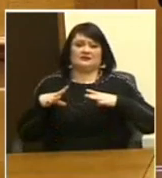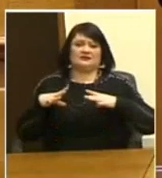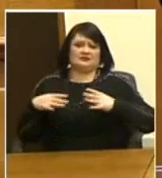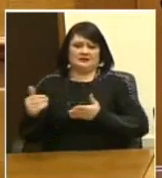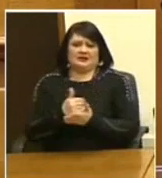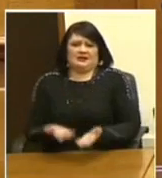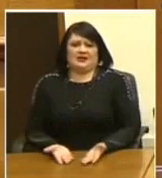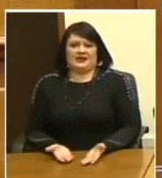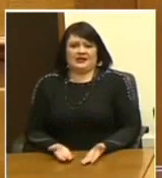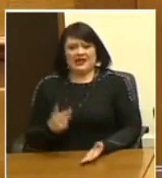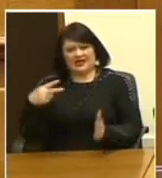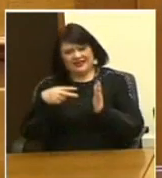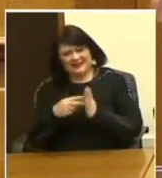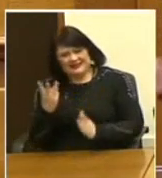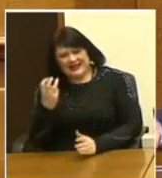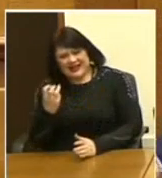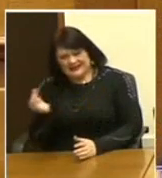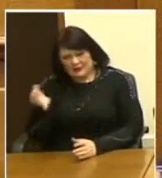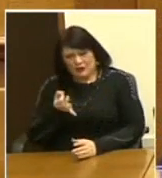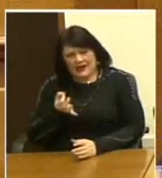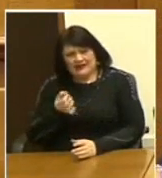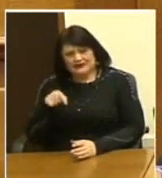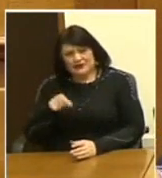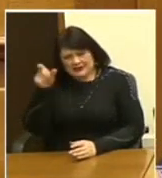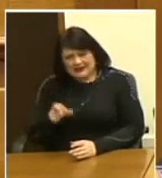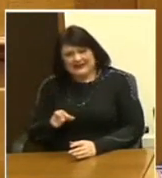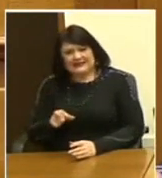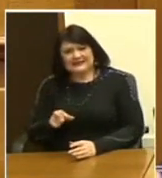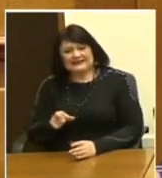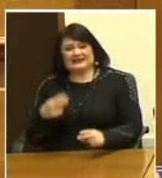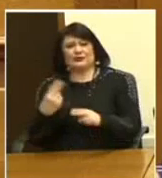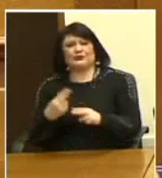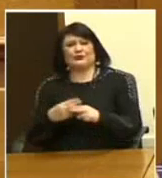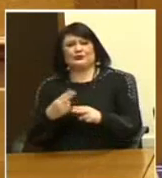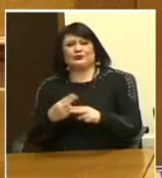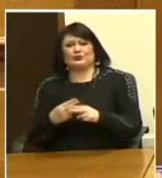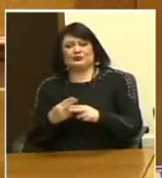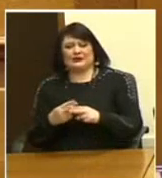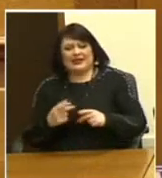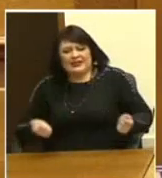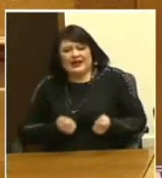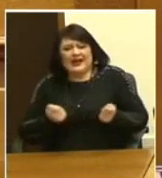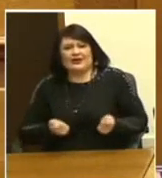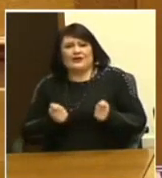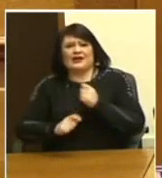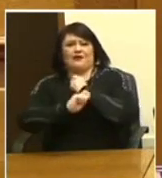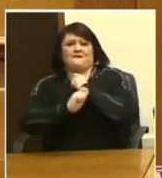ολοκληρωθεί το 2030, μας λέτε ότι εσείς θα κάνετε μια πολύ σπουδαία κυρωτική κίνηση να ασκήσετε